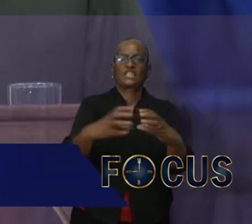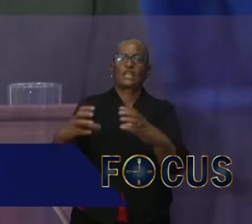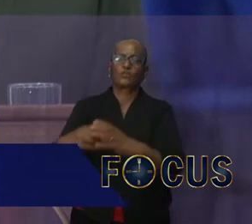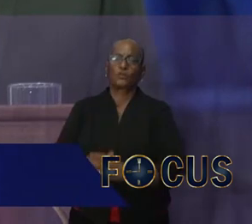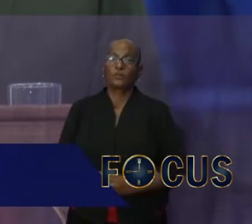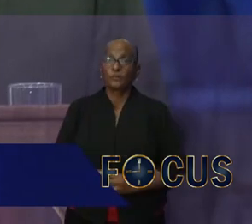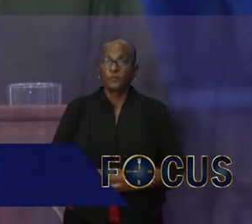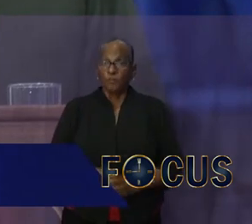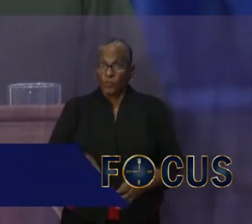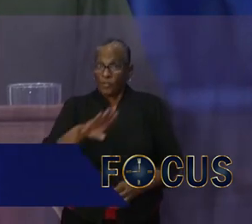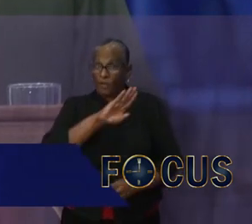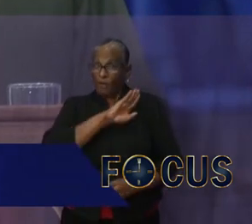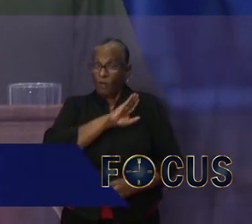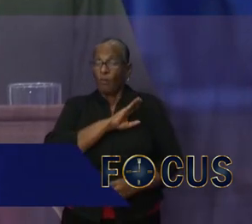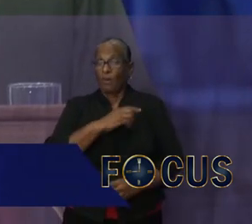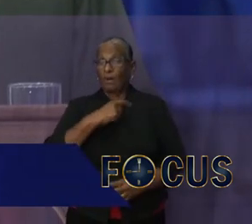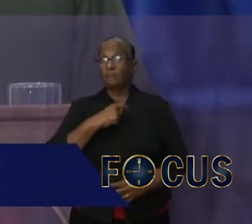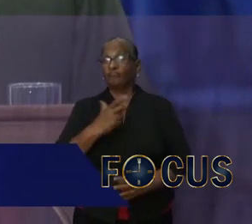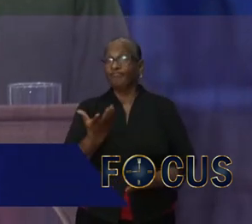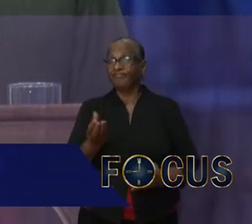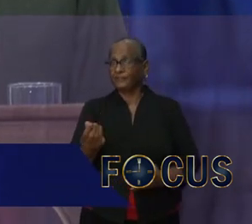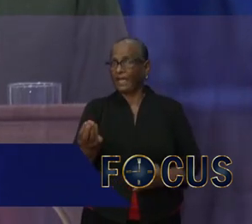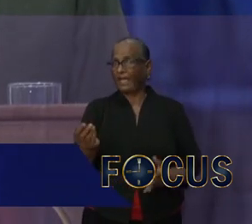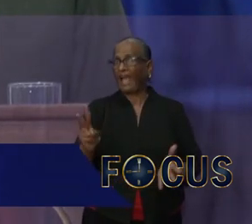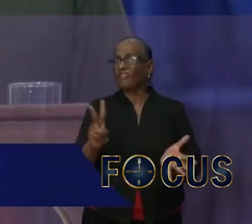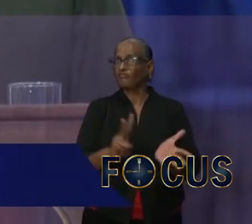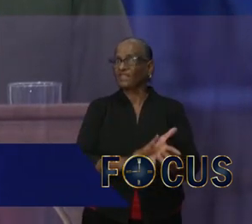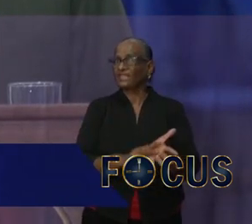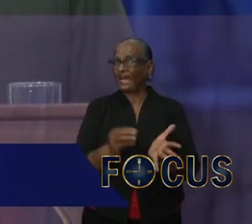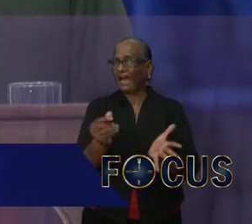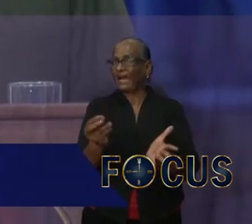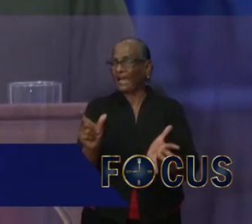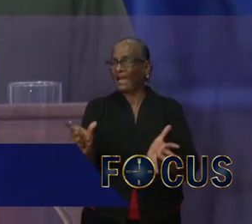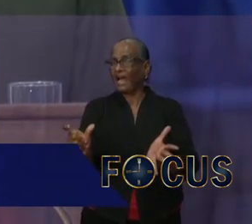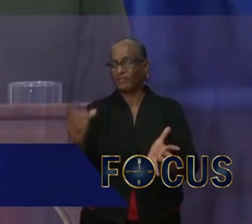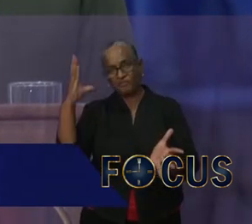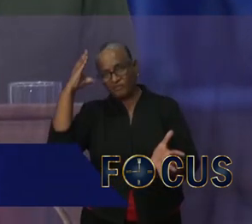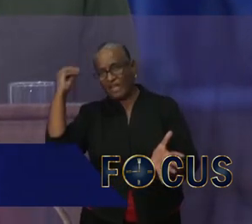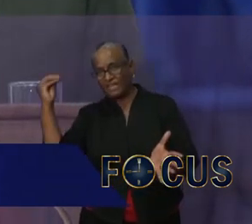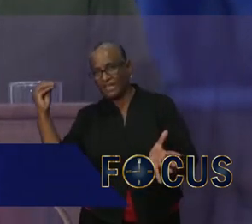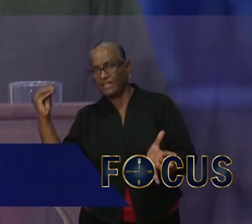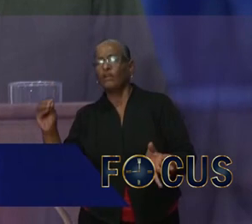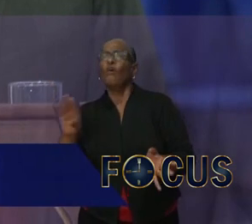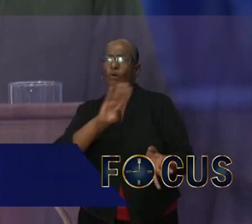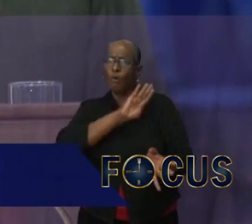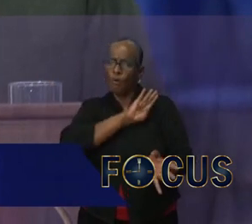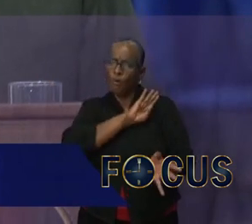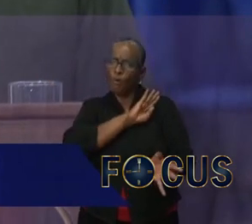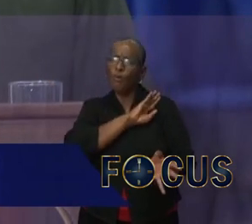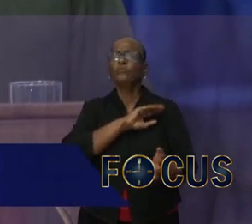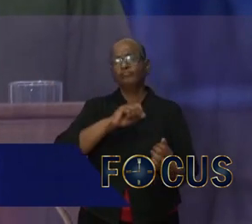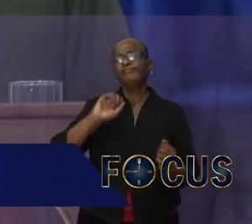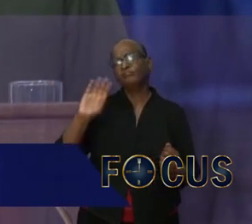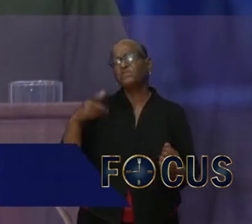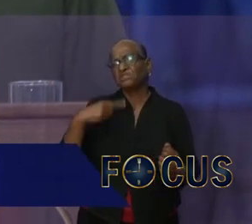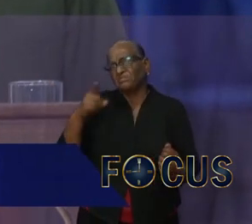wat betreft restant verdragsmiddelen, daar is er ook al understanding dat het aangewend zal